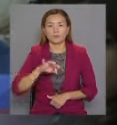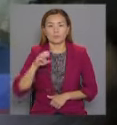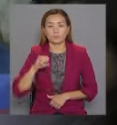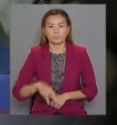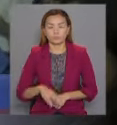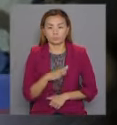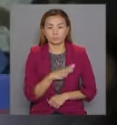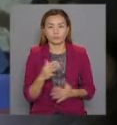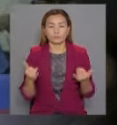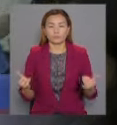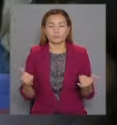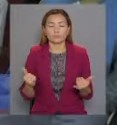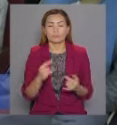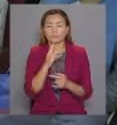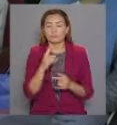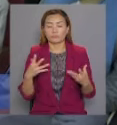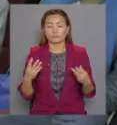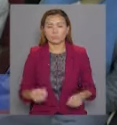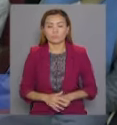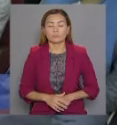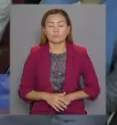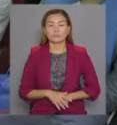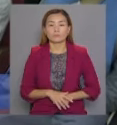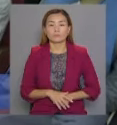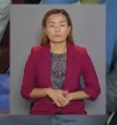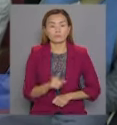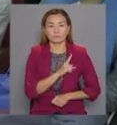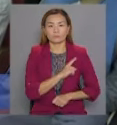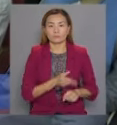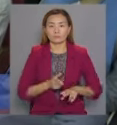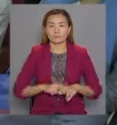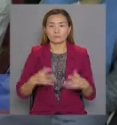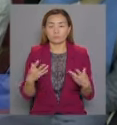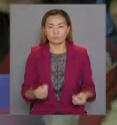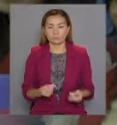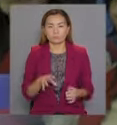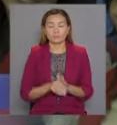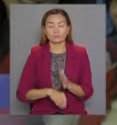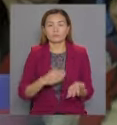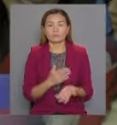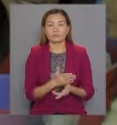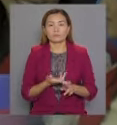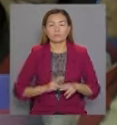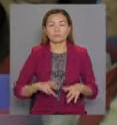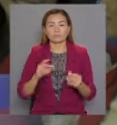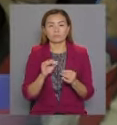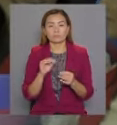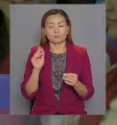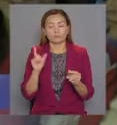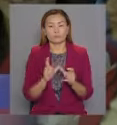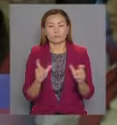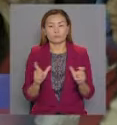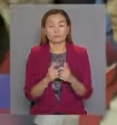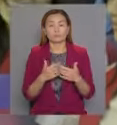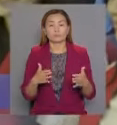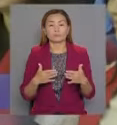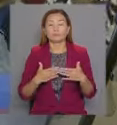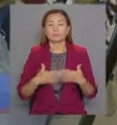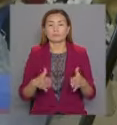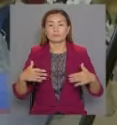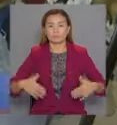Мукашева сегодня особенный день. Они с нетерпением ждали его. Потому что, попрощавшись с учебным заведением, с которым